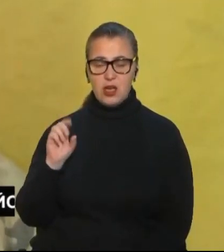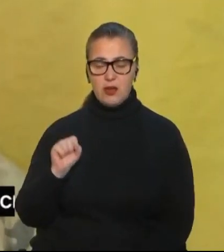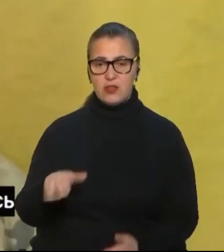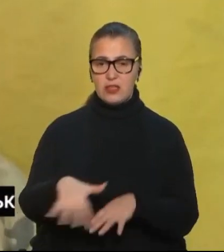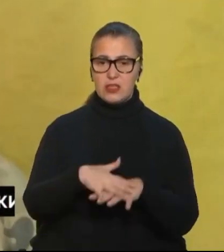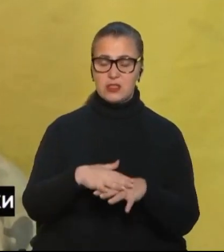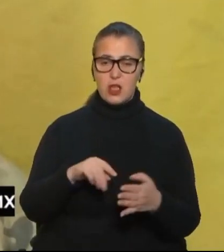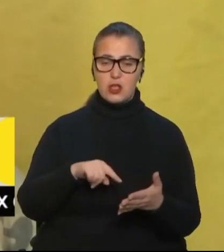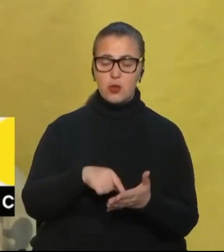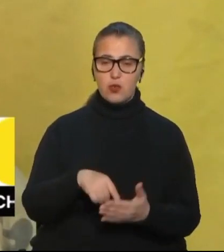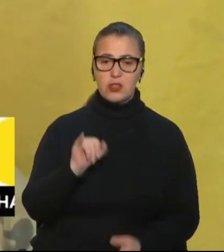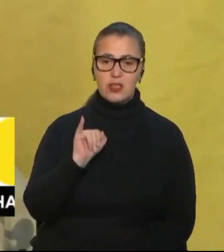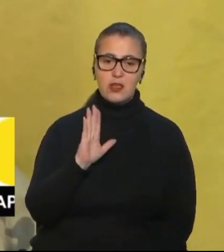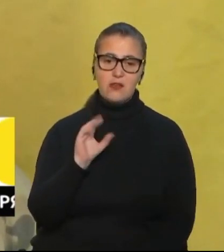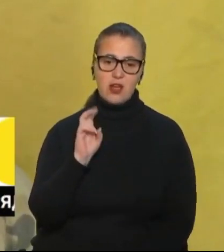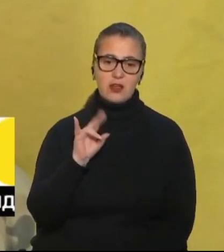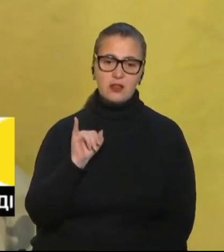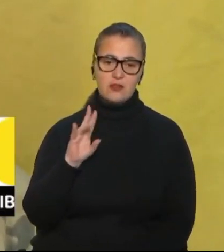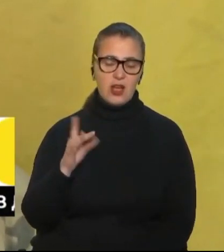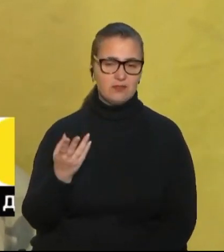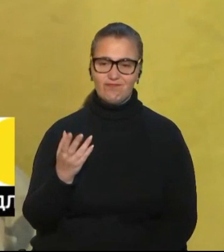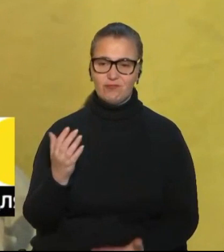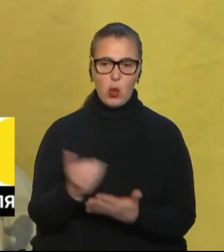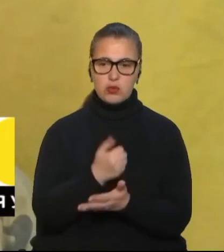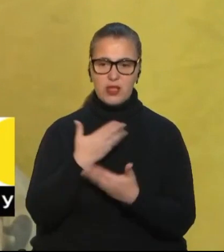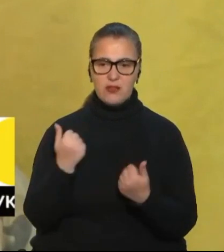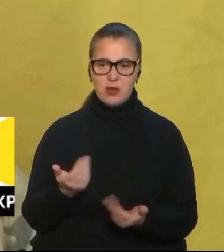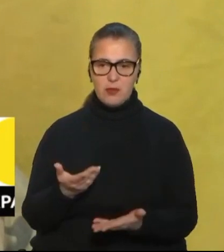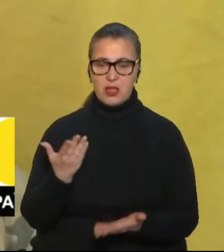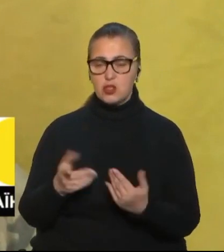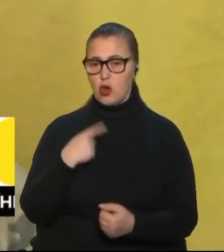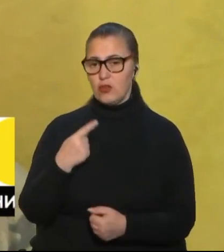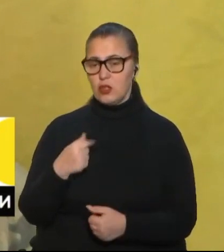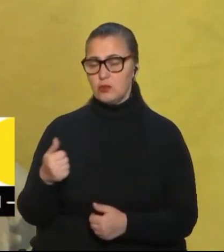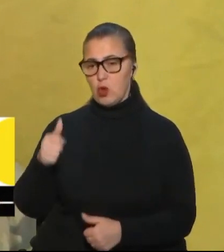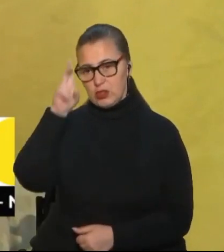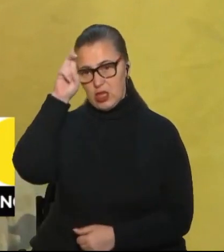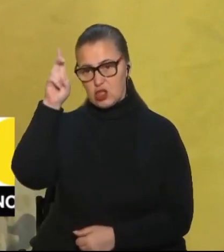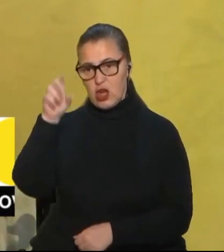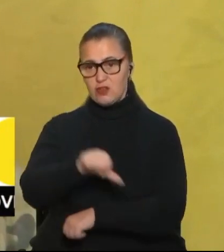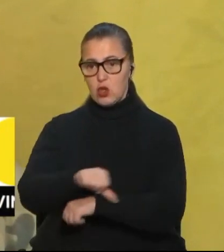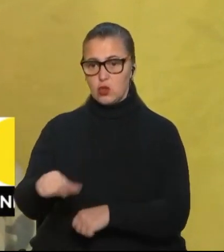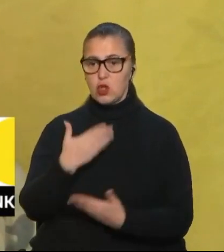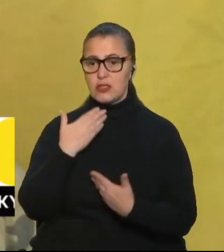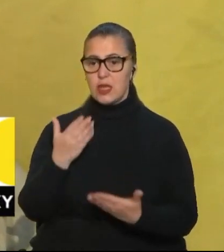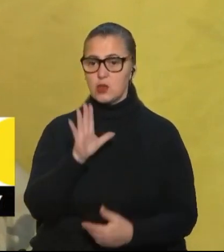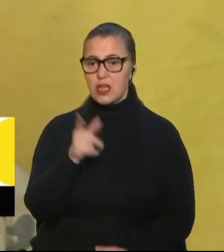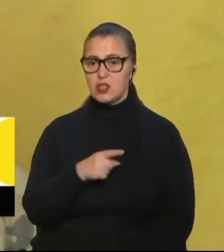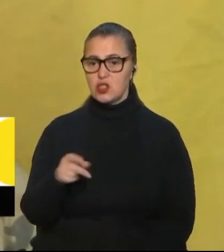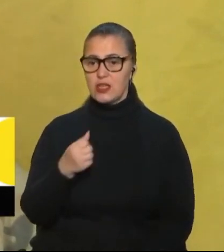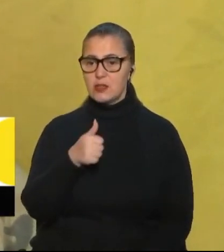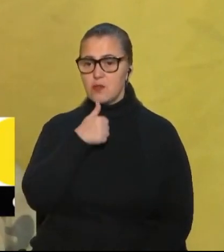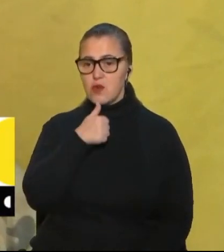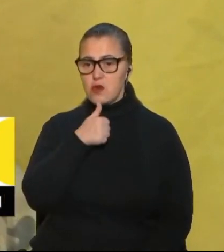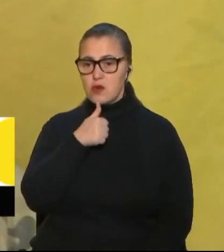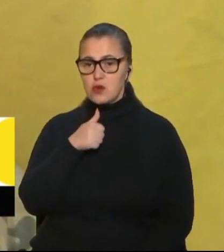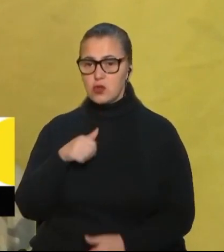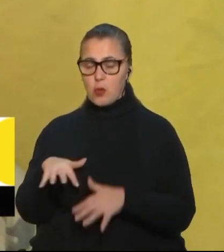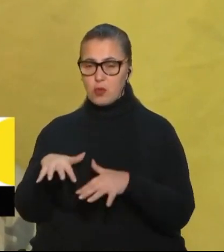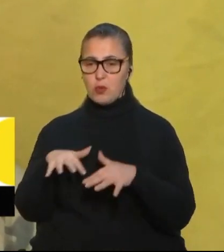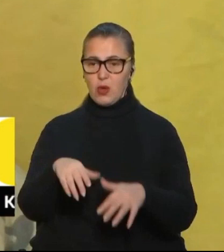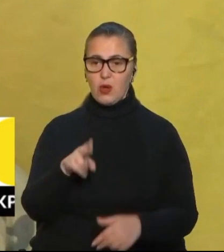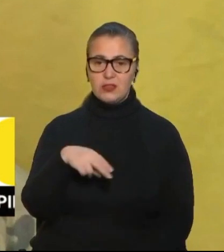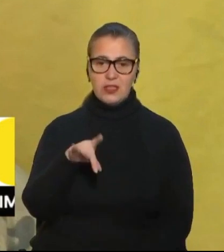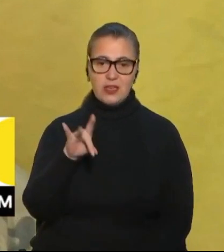пункту Іванівка, але безуспішно. Якщо говорити про державний кордон, за останній час спроб заходу ДРГ ми